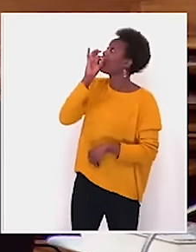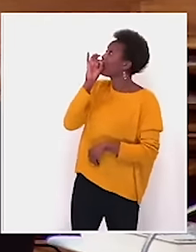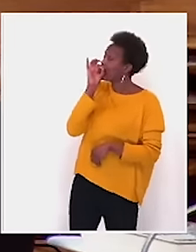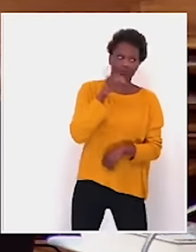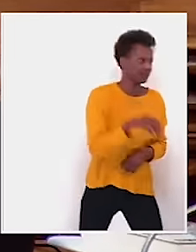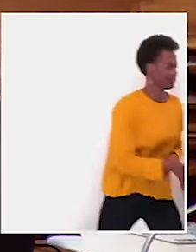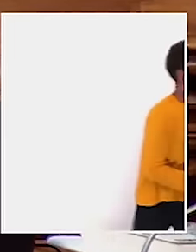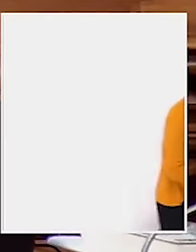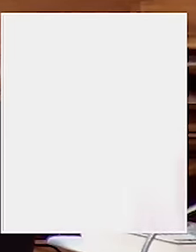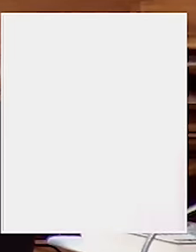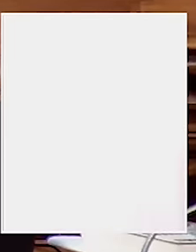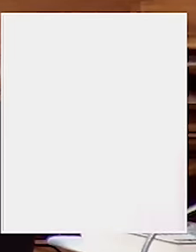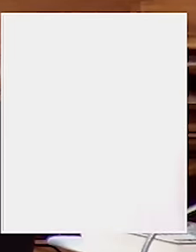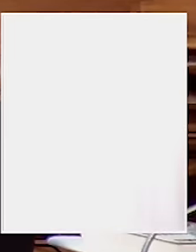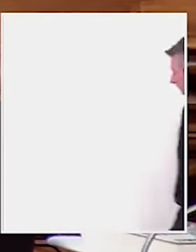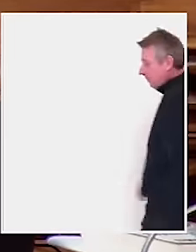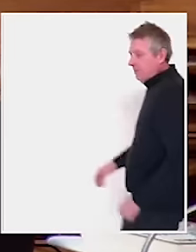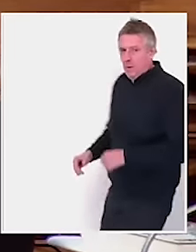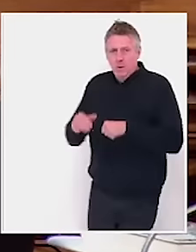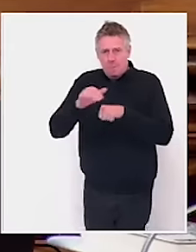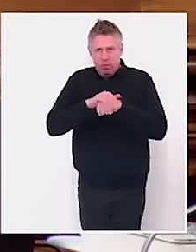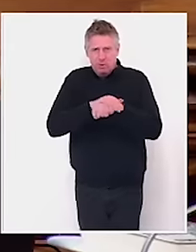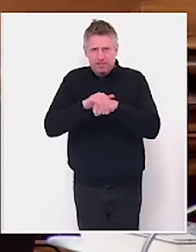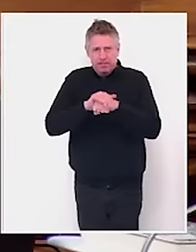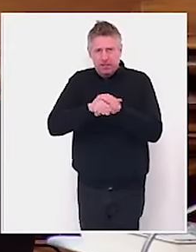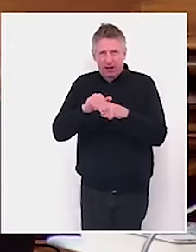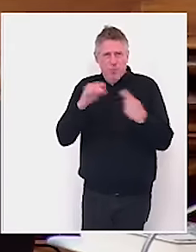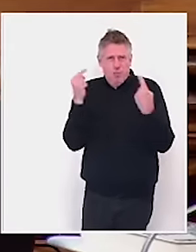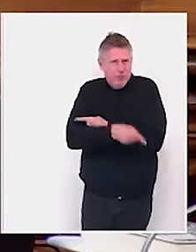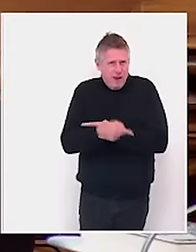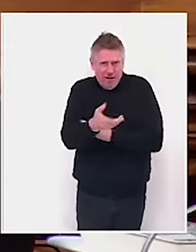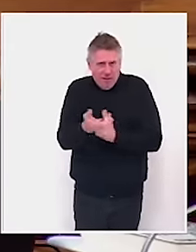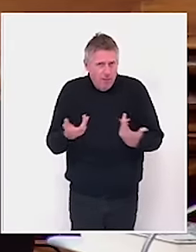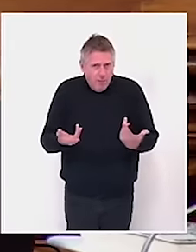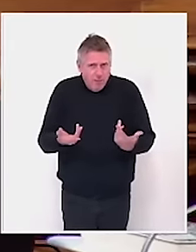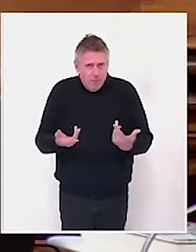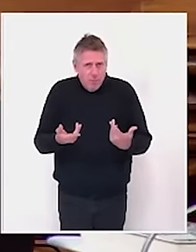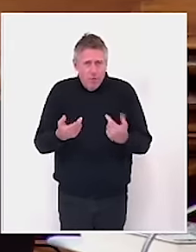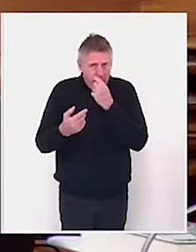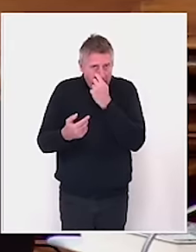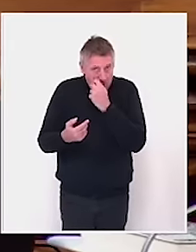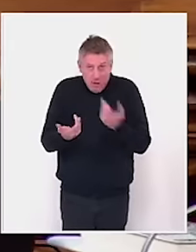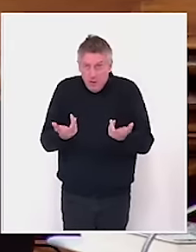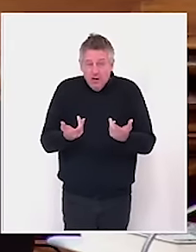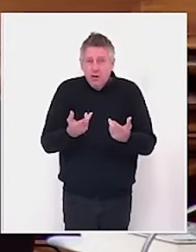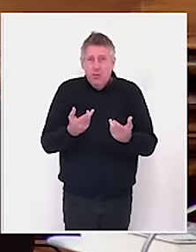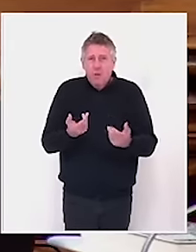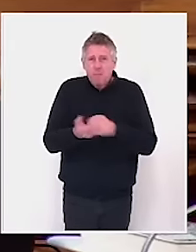que les politiques qui sont réellement menées, elles vont à l'encontre de ça. Et d'autant plus que ce constat d'aggravation de la